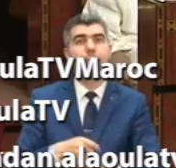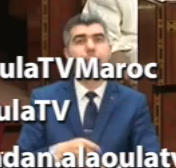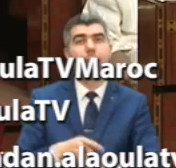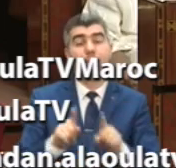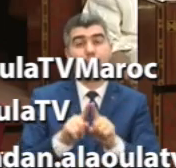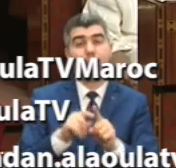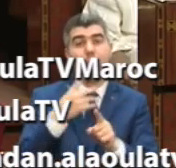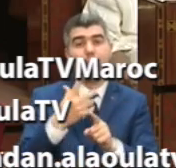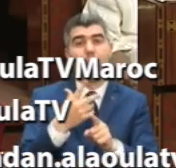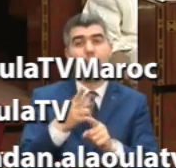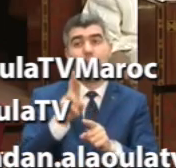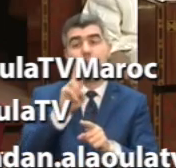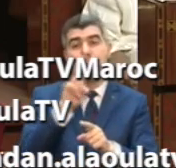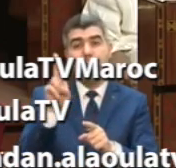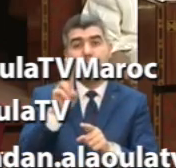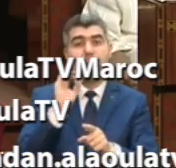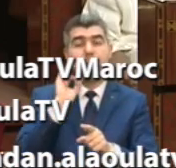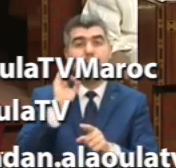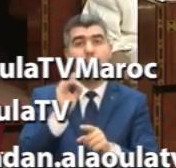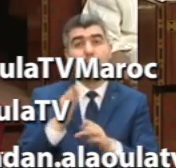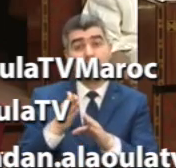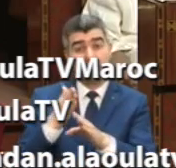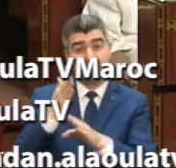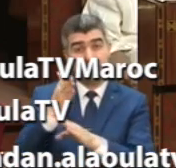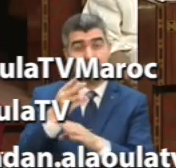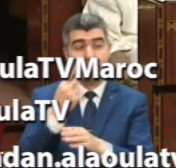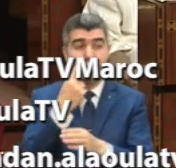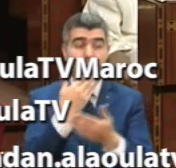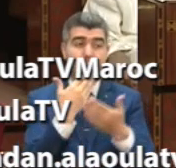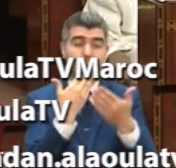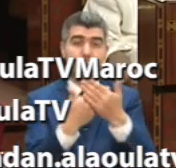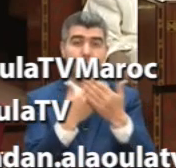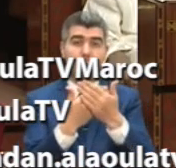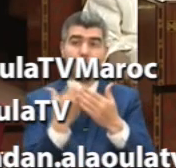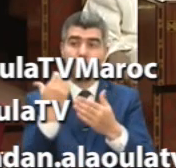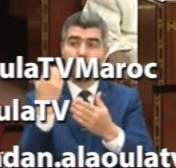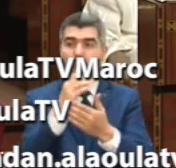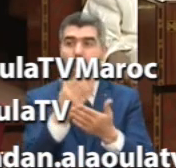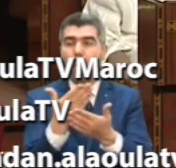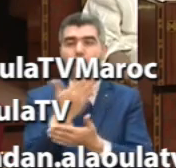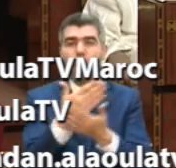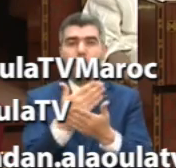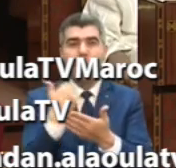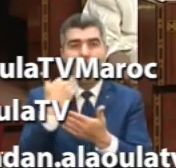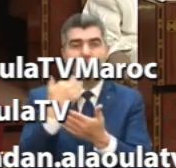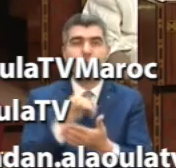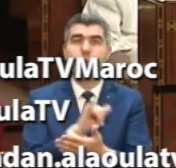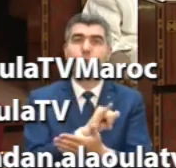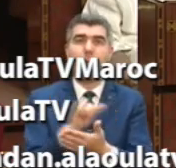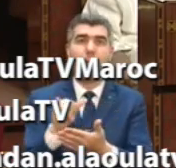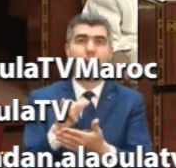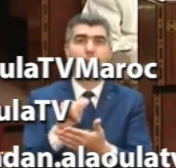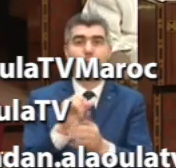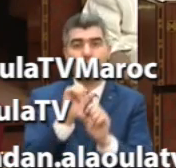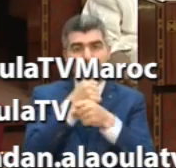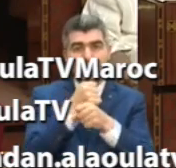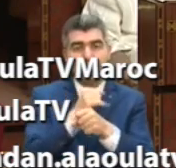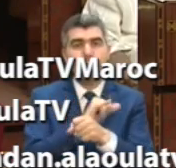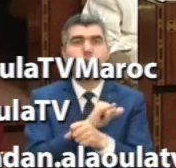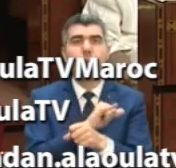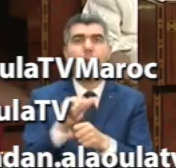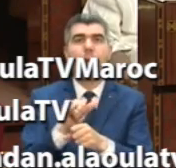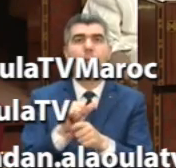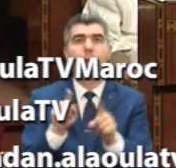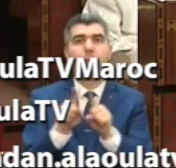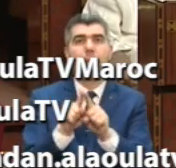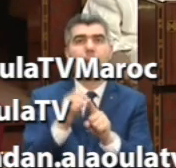الى المؤسسه الملكيه في نشاط رسمي باش نعطيه واحد الصوره ونوجهه واحد الراي العام معين، هذا مخيف ما غنسكتوش عليه، كنعتبروه موجه